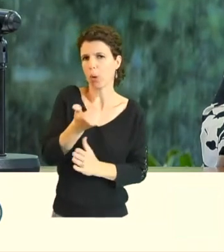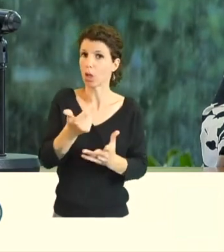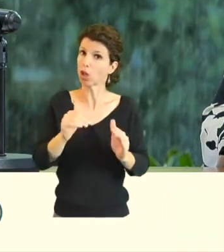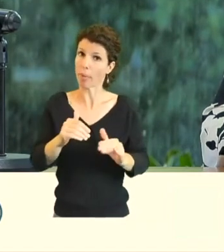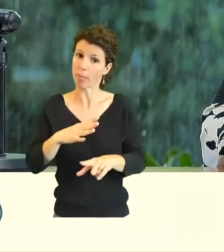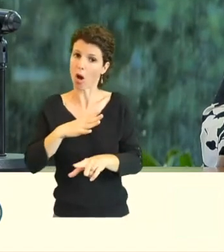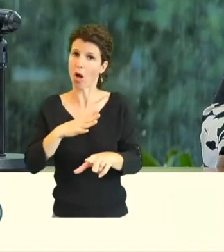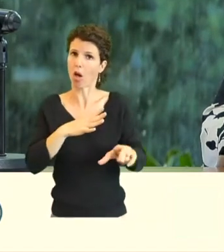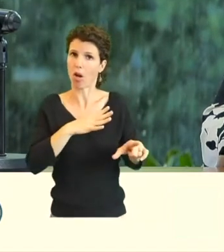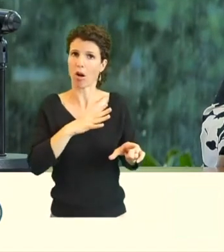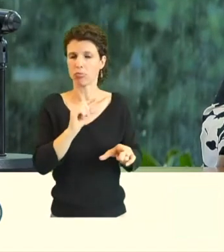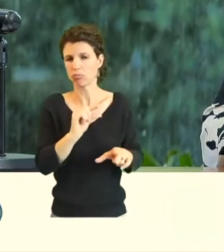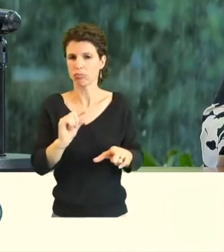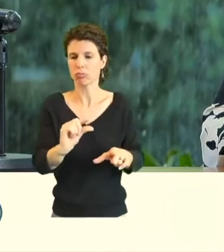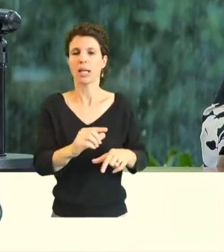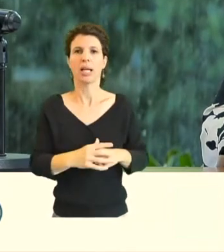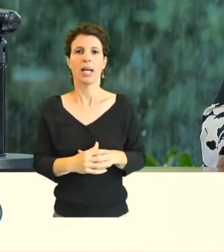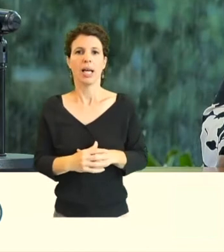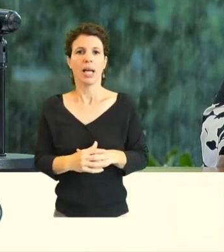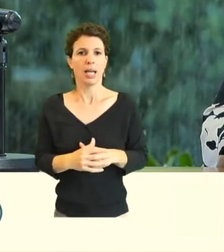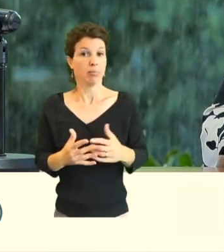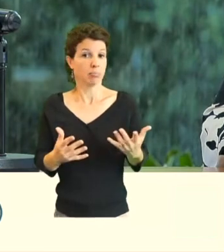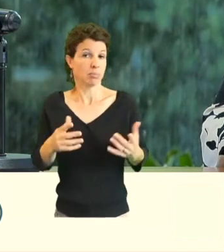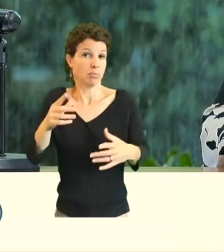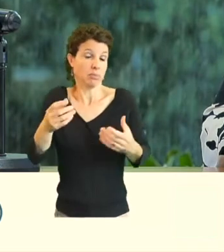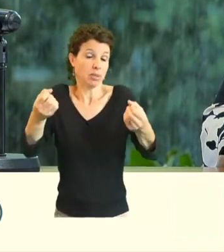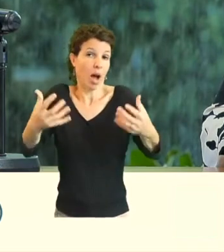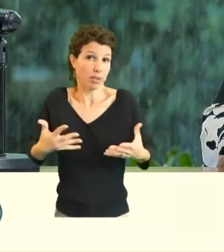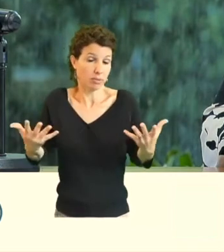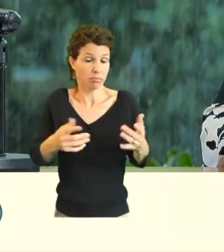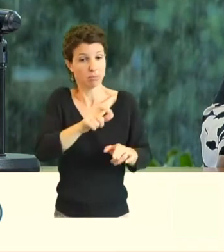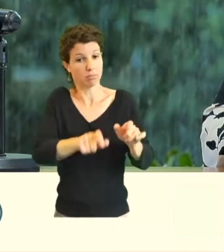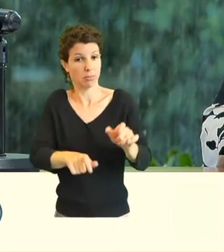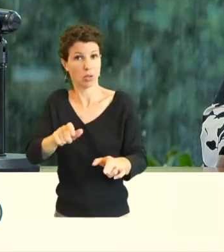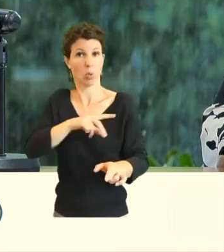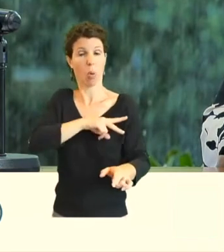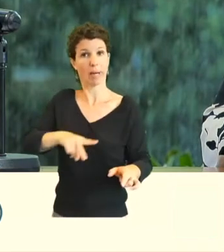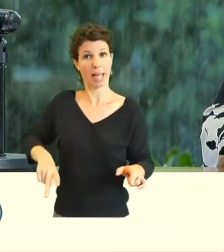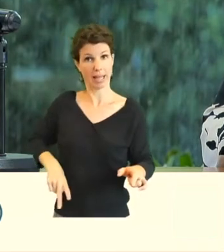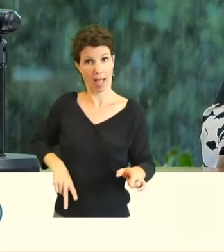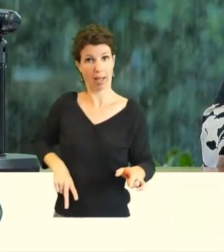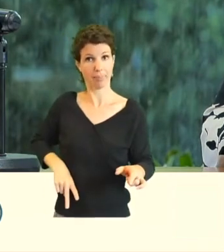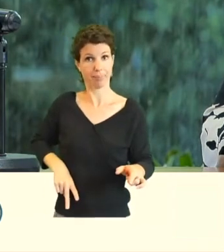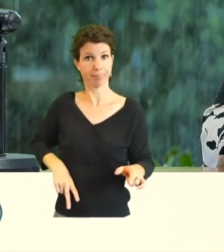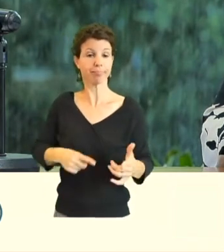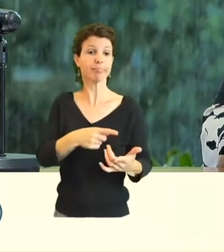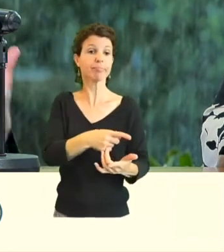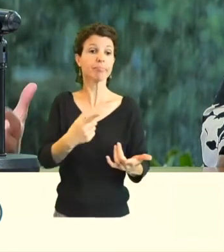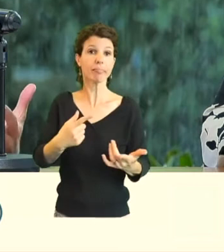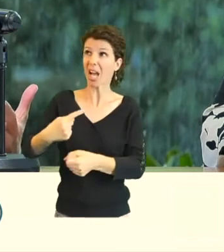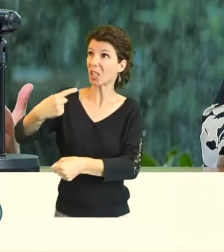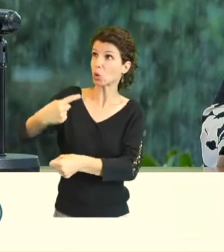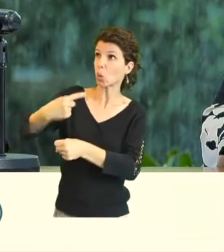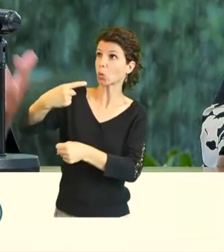existe, il peut y avoir effectivement des propriétaires qui, face à l'injonction, n'aient pas